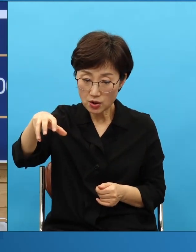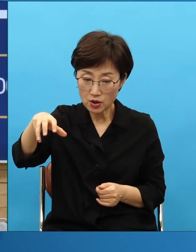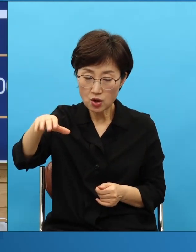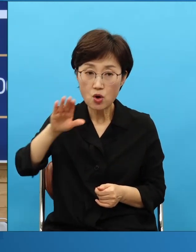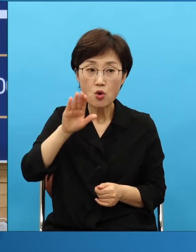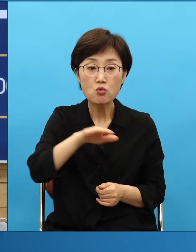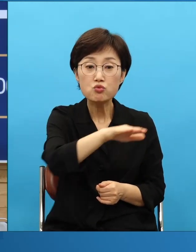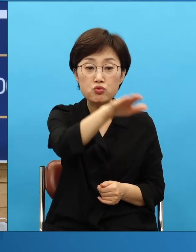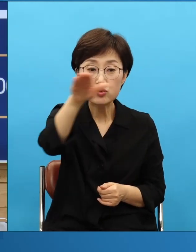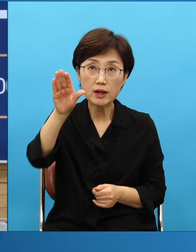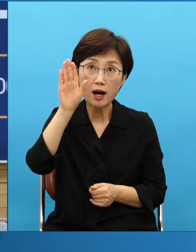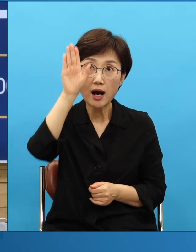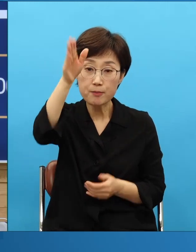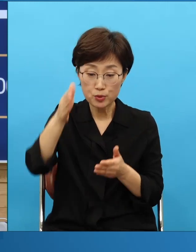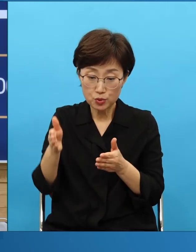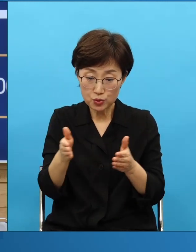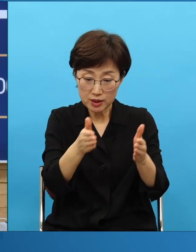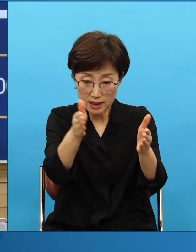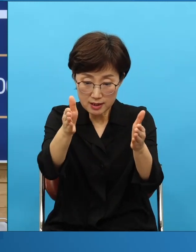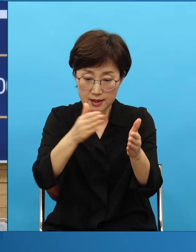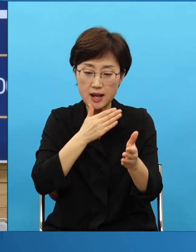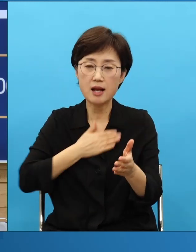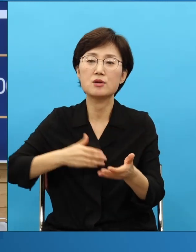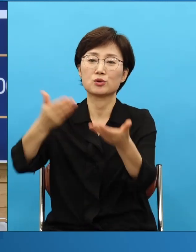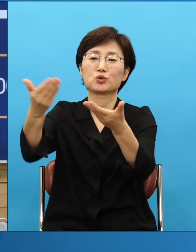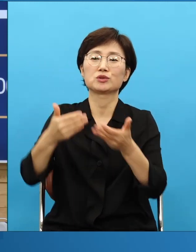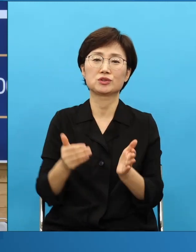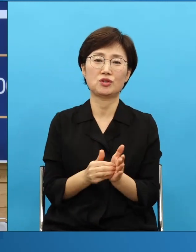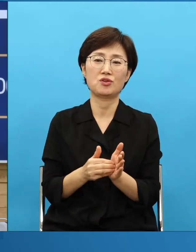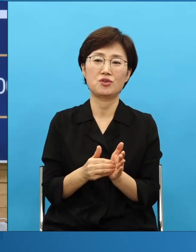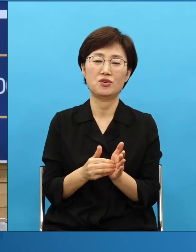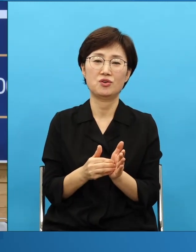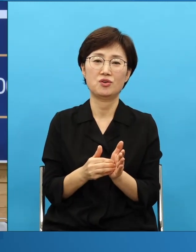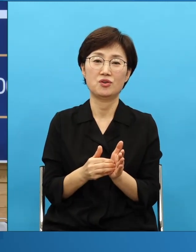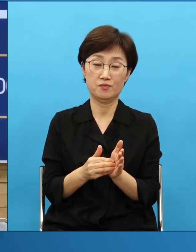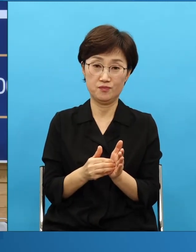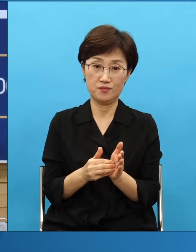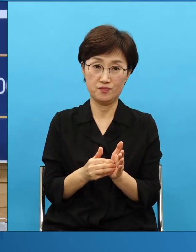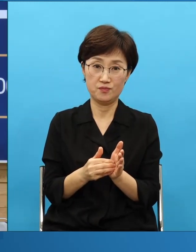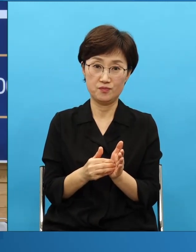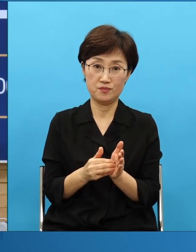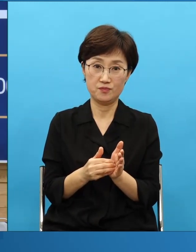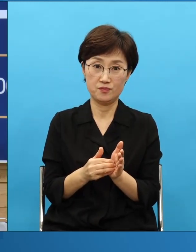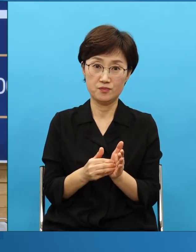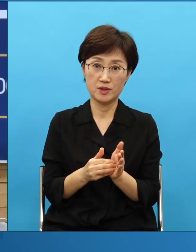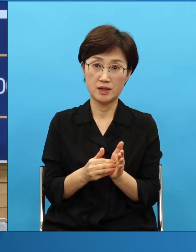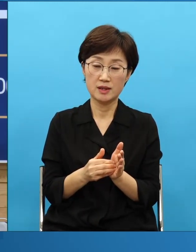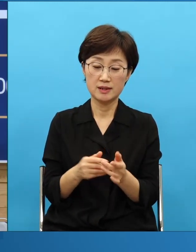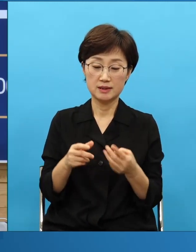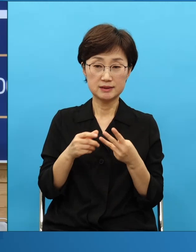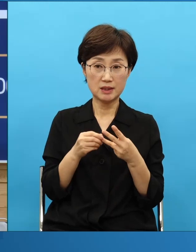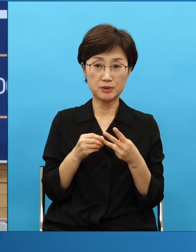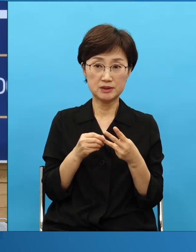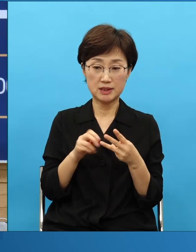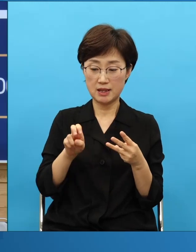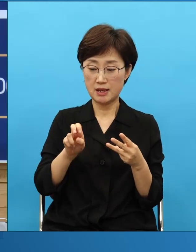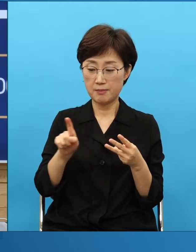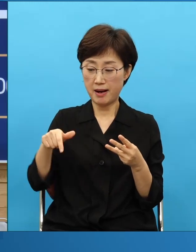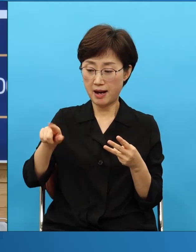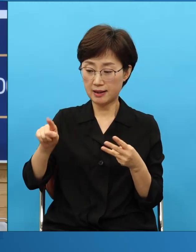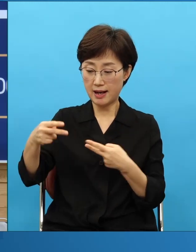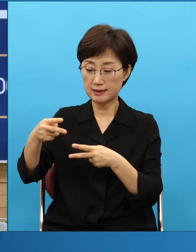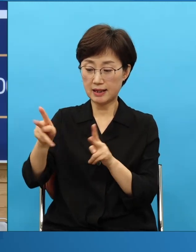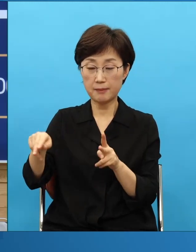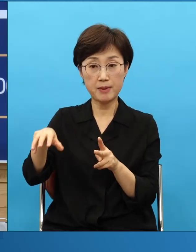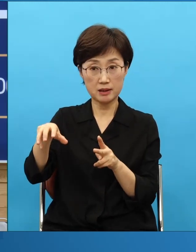think about the things that were given on the Mount of Olives, that's the journey. 마가다락방에서는 실제로 이제는 갈 수 있는 힘을 기르는